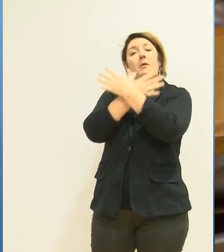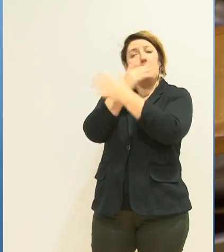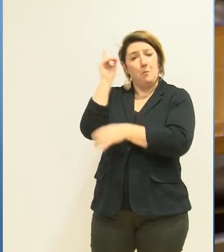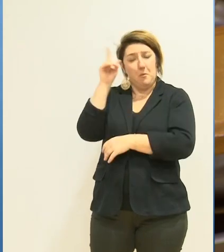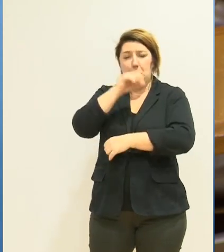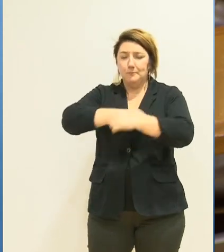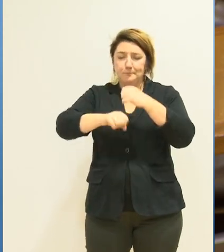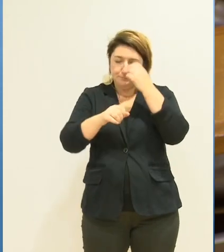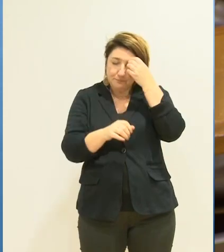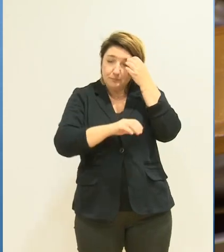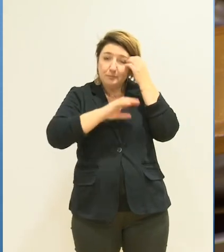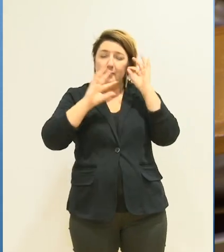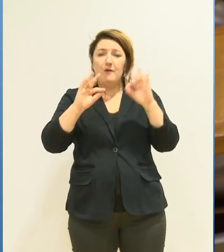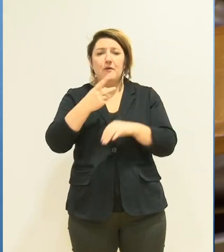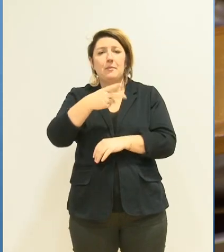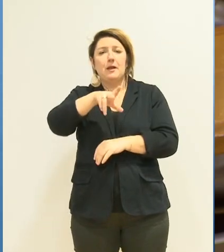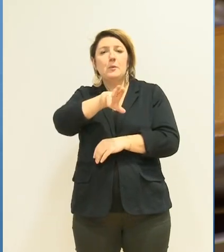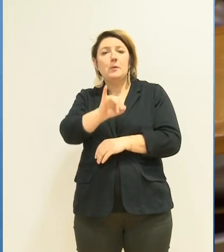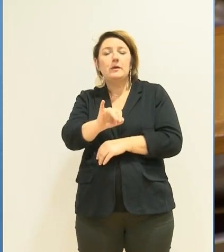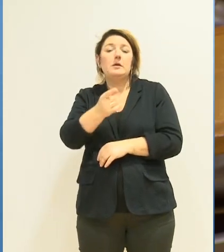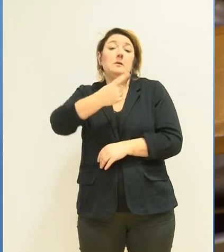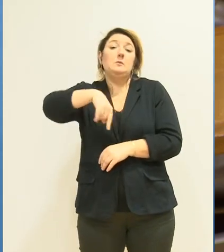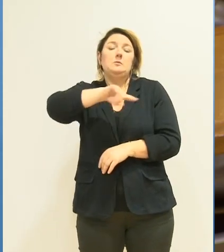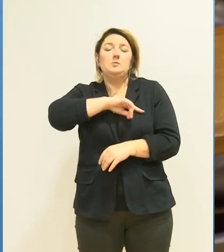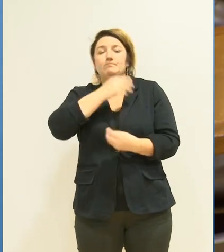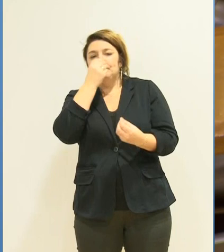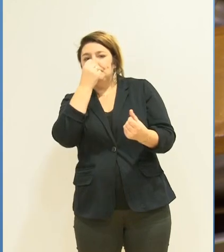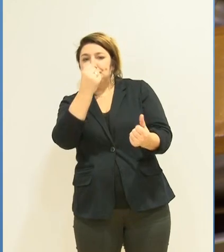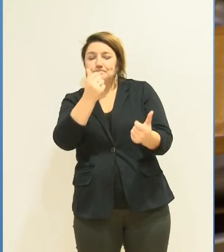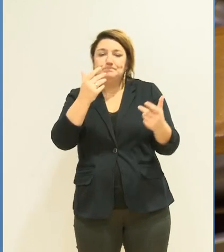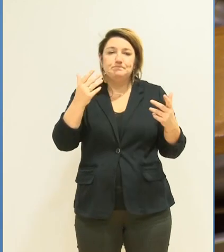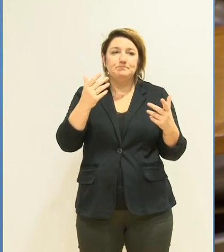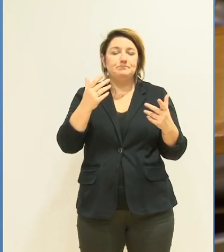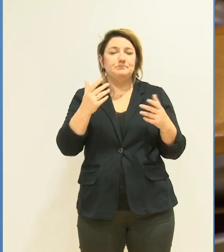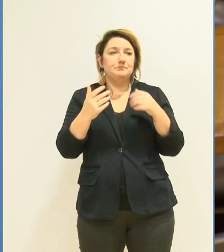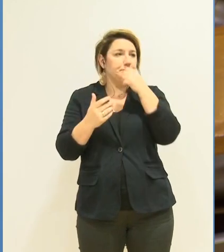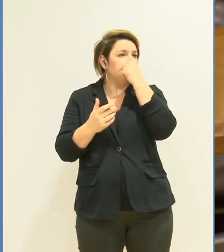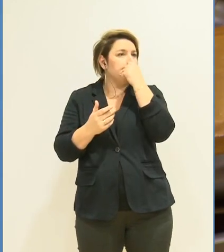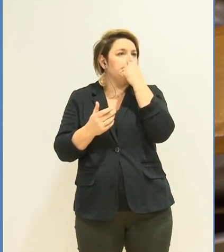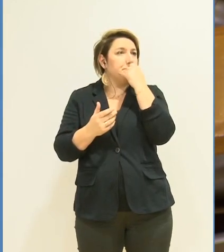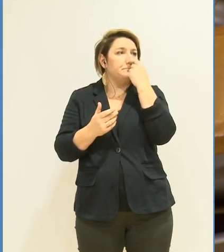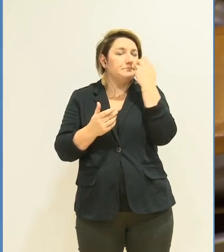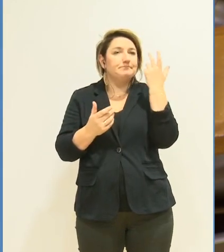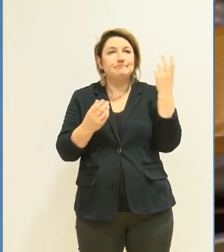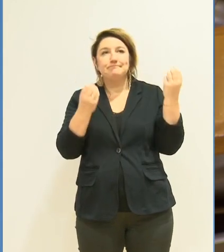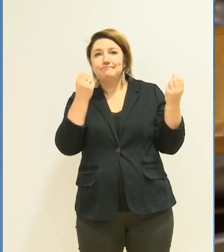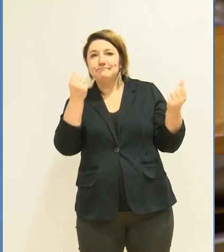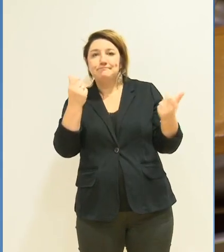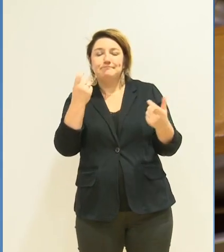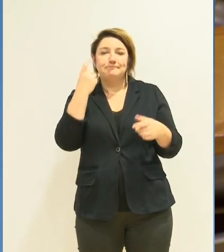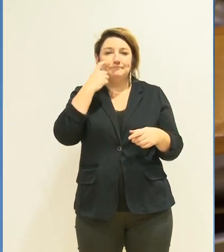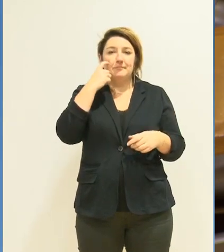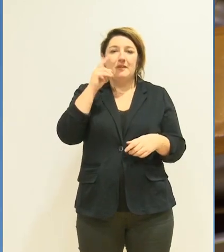nous avons considéré qu'il n'était pas forcément utile ou efficace